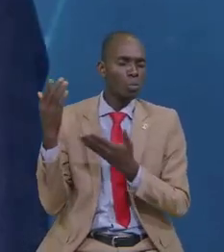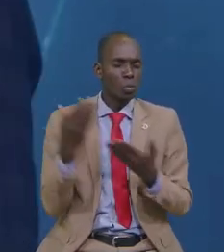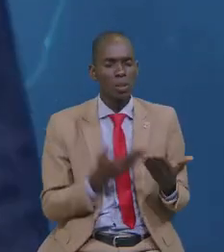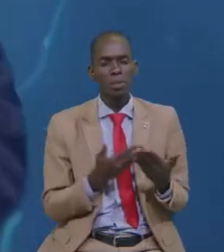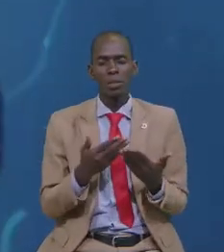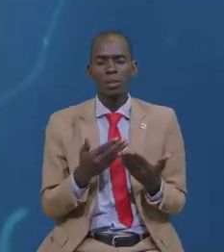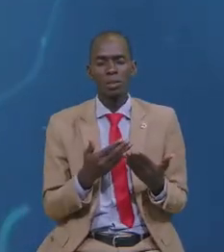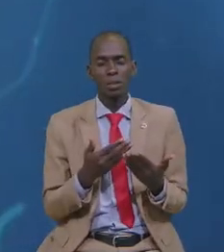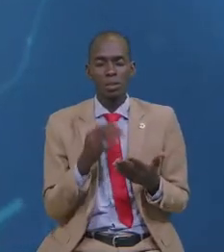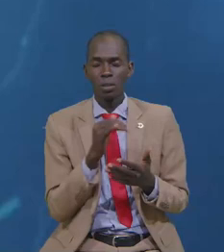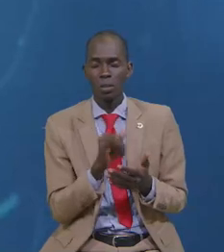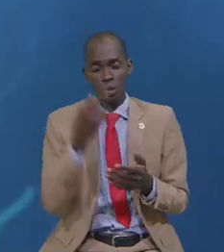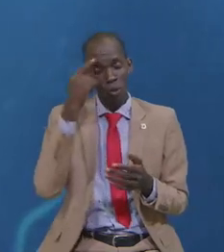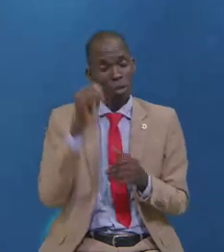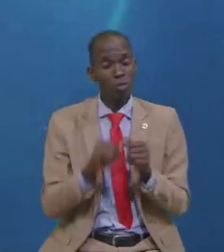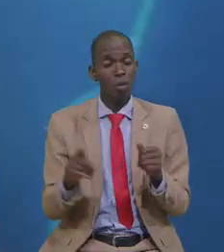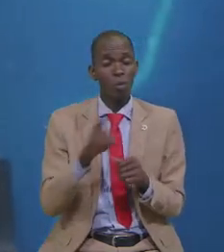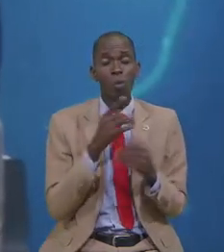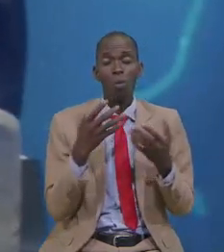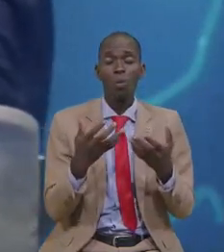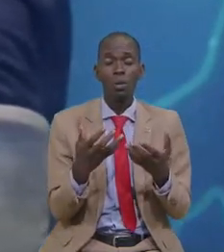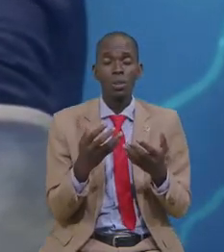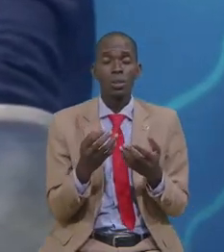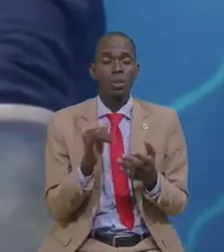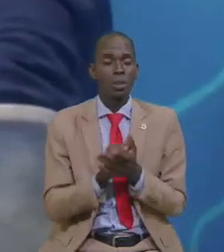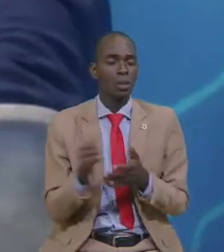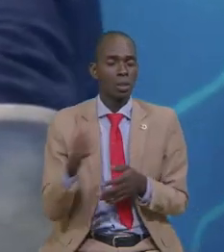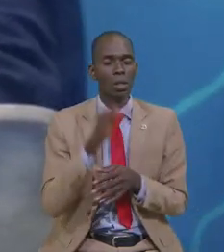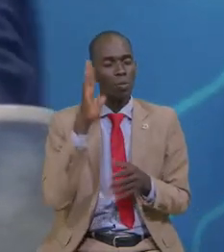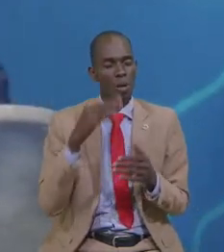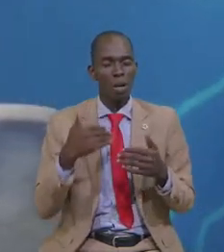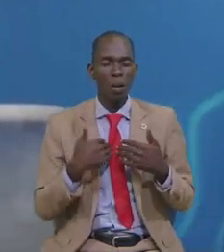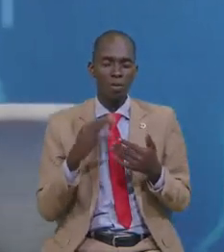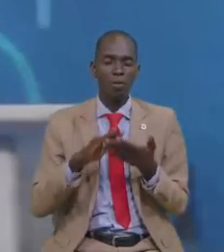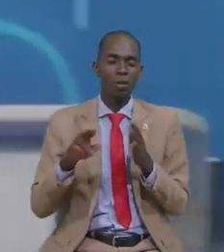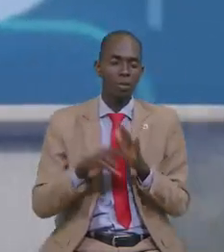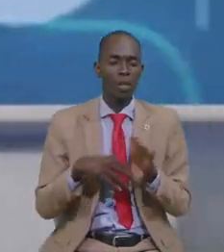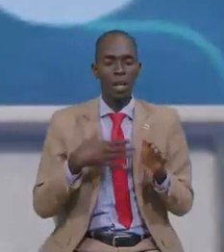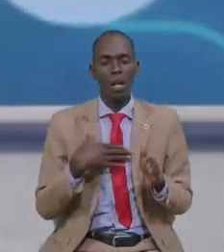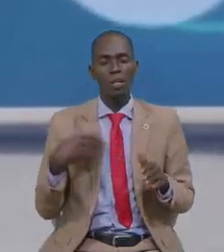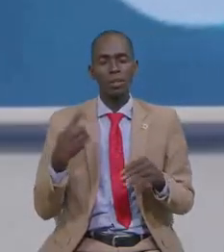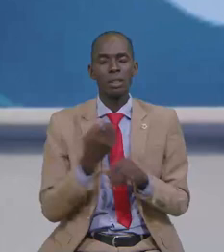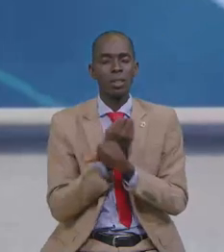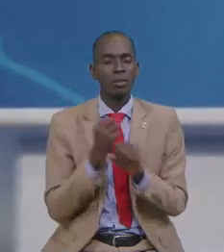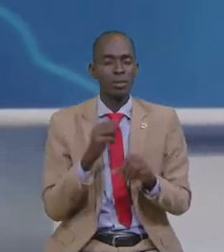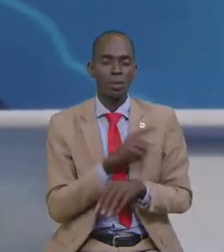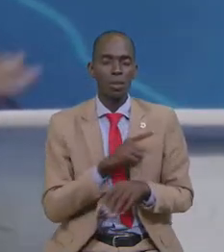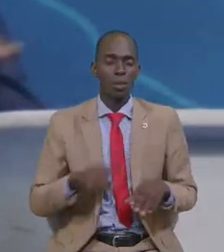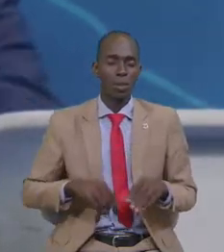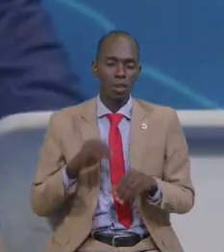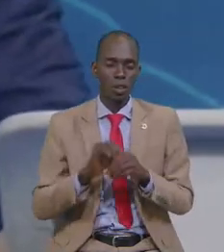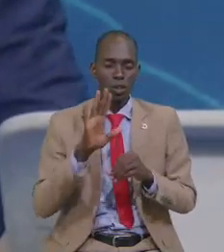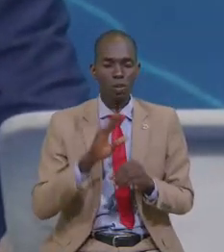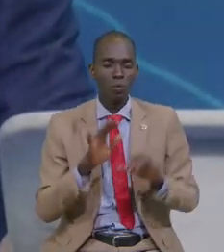coupable parce que tous ceux qui désirent avoir le pardon et le salut du Seigneur dans